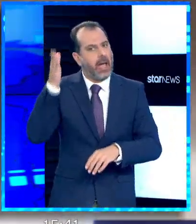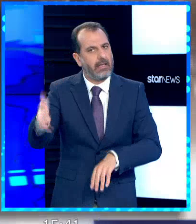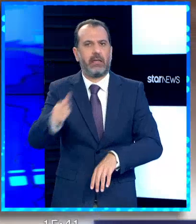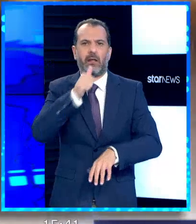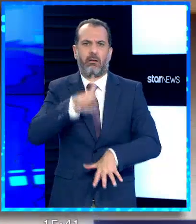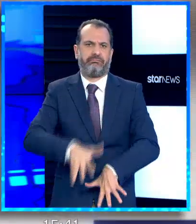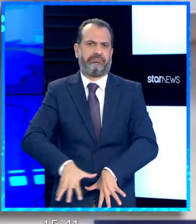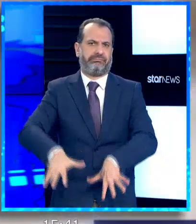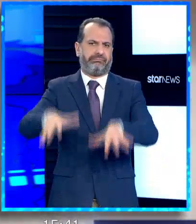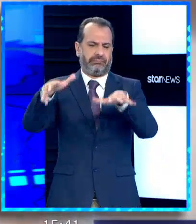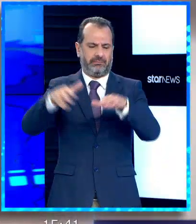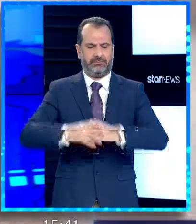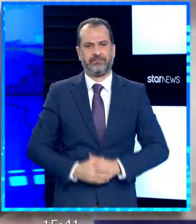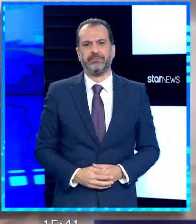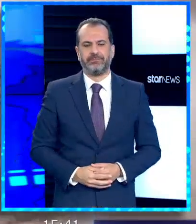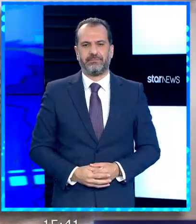ποτάμια.